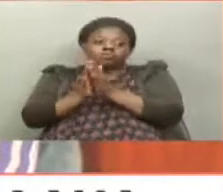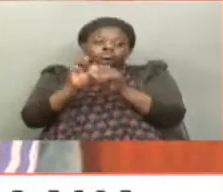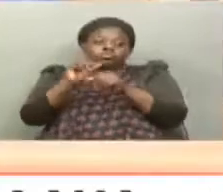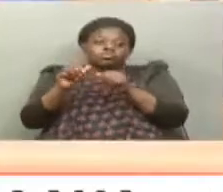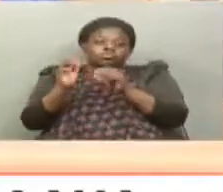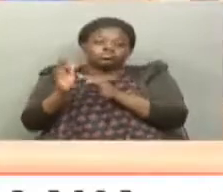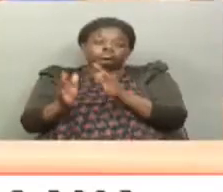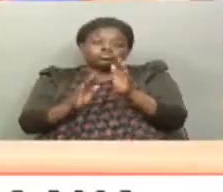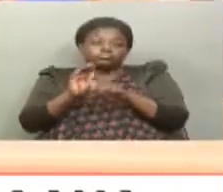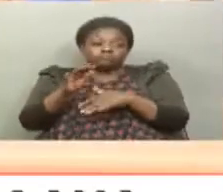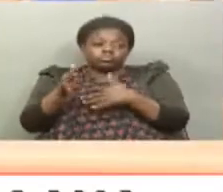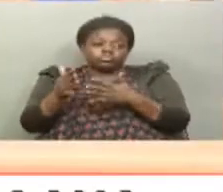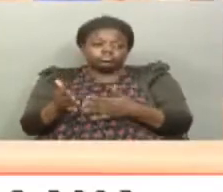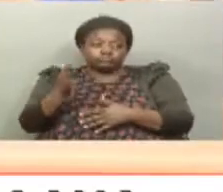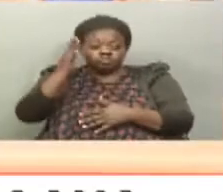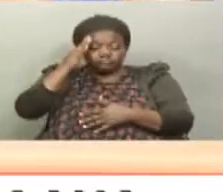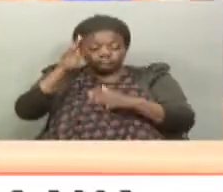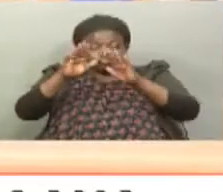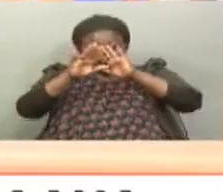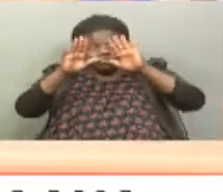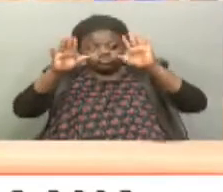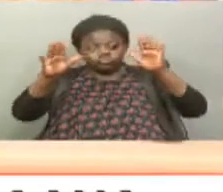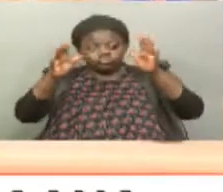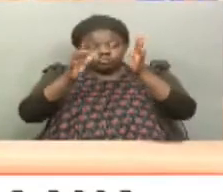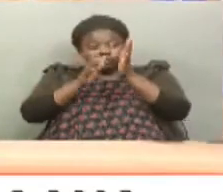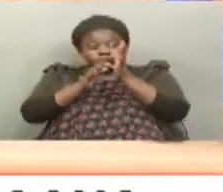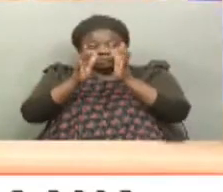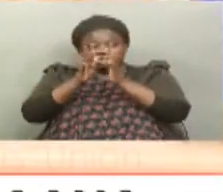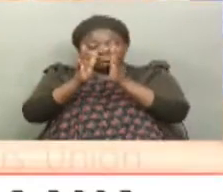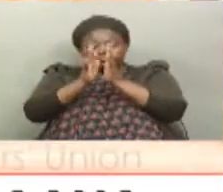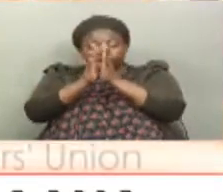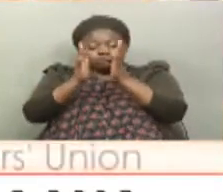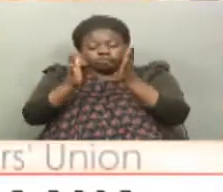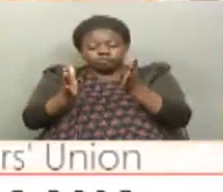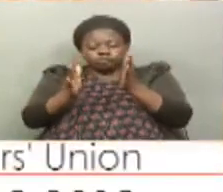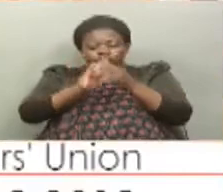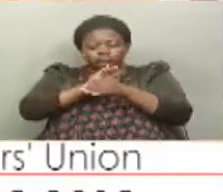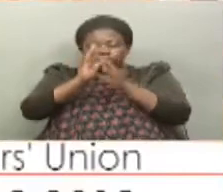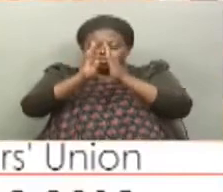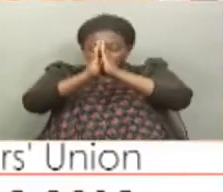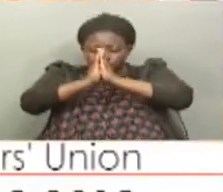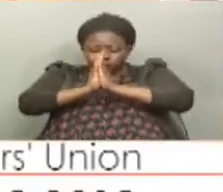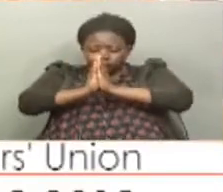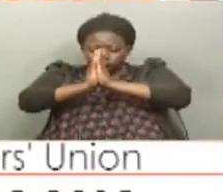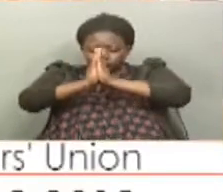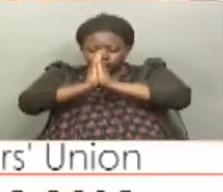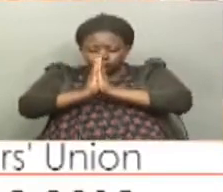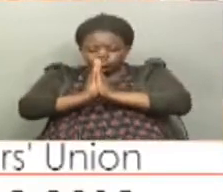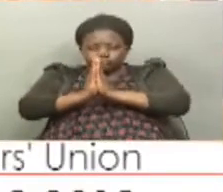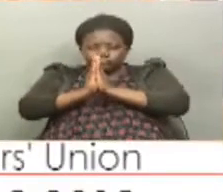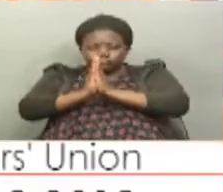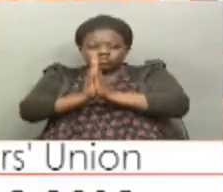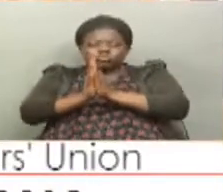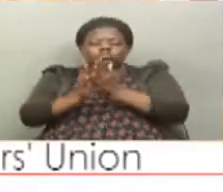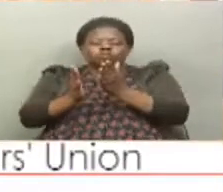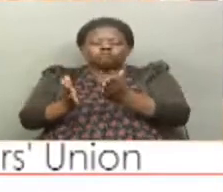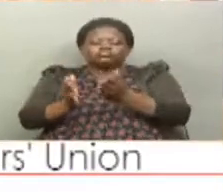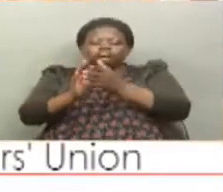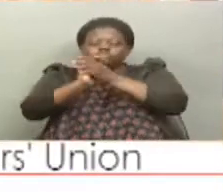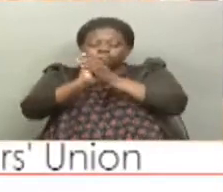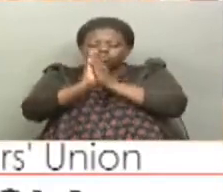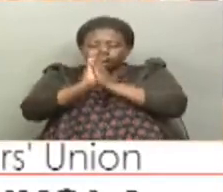tekeno Shimanyi dhabu lonji nyonti mbibli wabachala vega idira neba saba no kutamira neba tamira